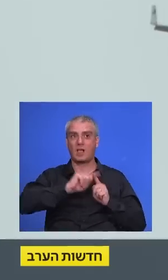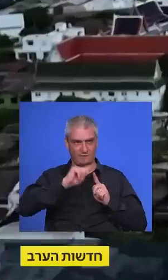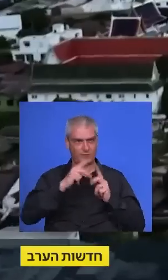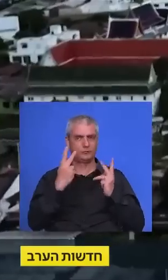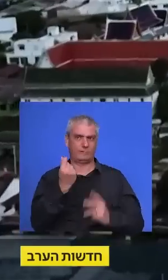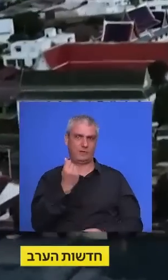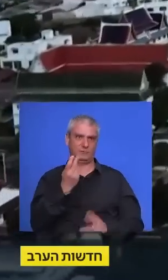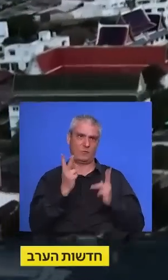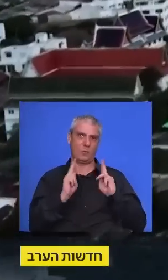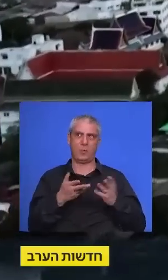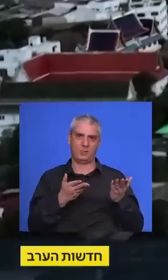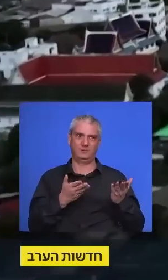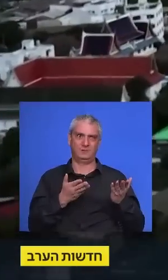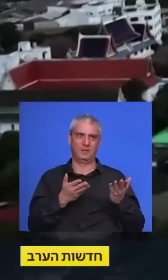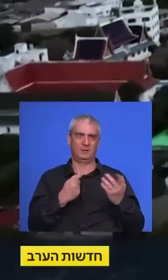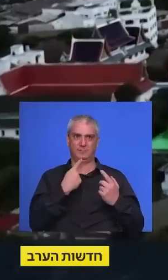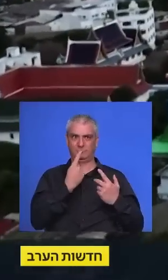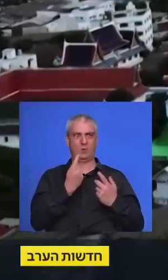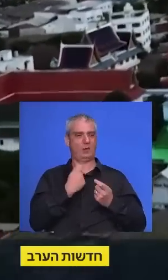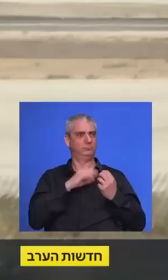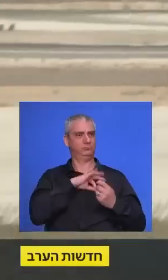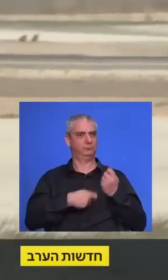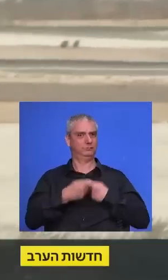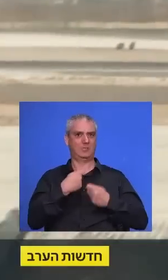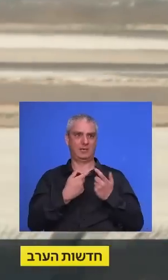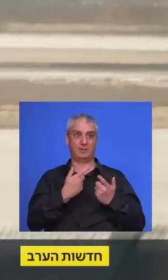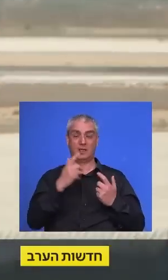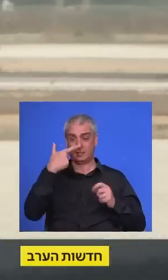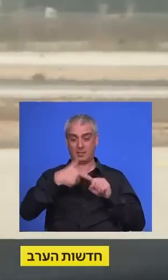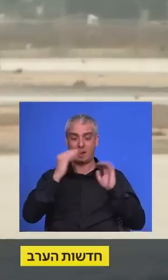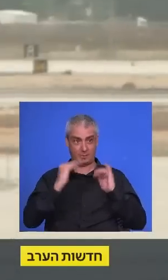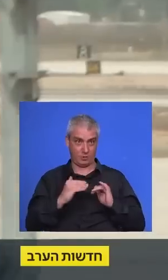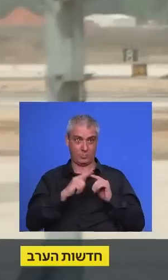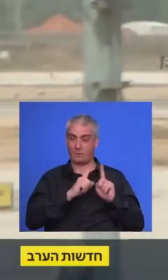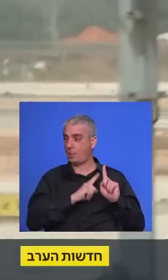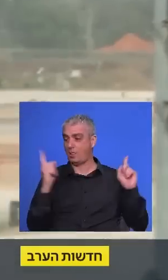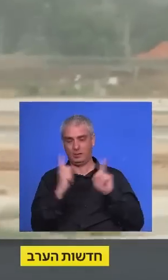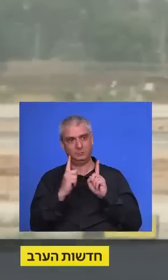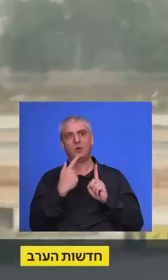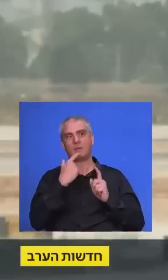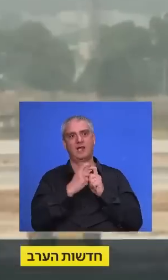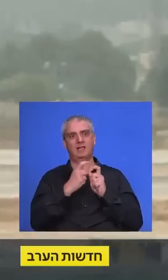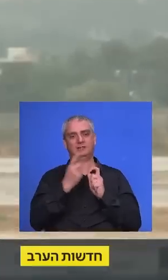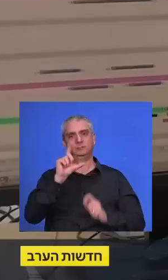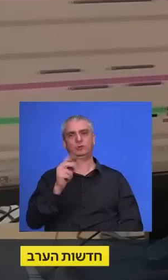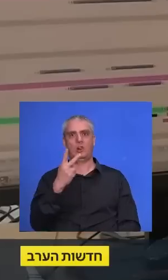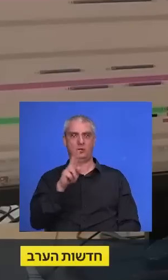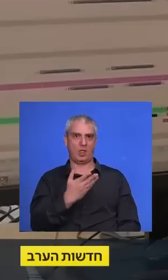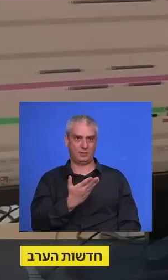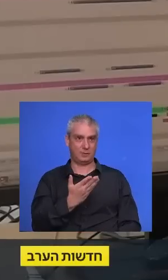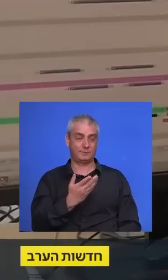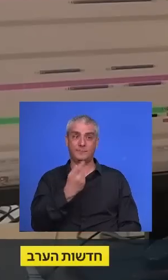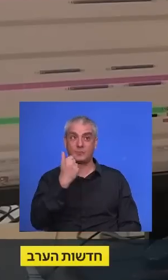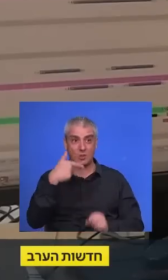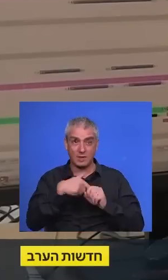כסף ופוטנציאל ובשורה צרכנית משמעותית. פחות דלק, כי הנתיב קוצר, אומר כרטיסים זולים יותר. עלות הדלק